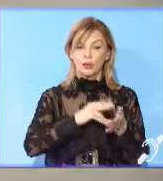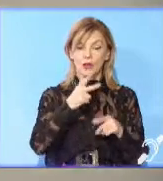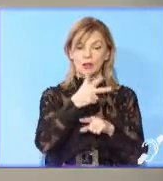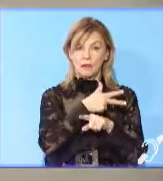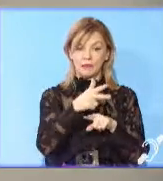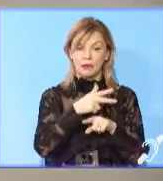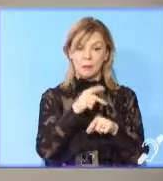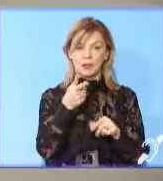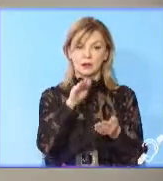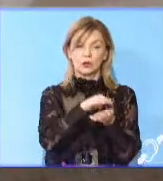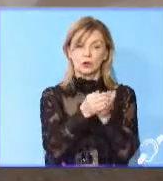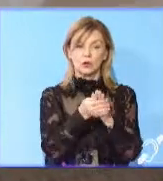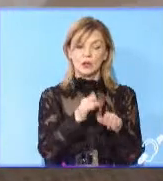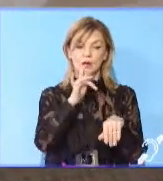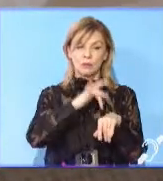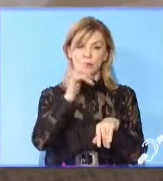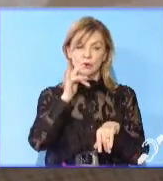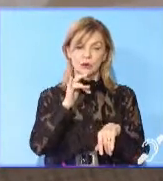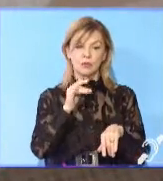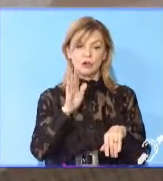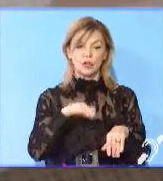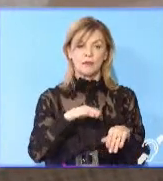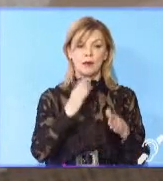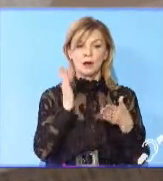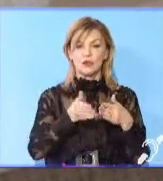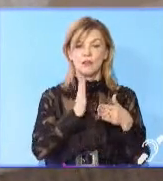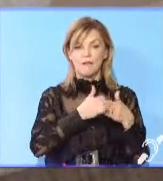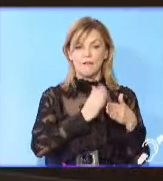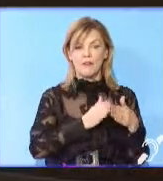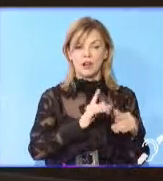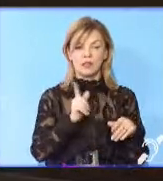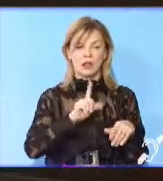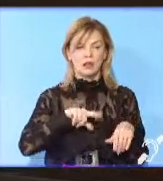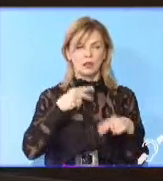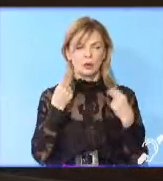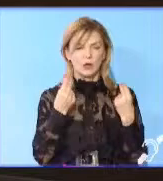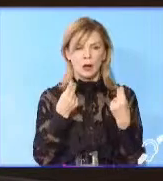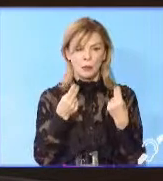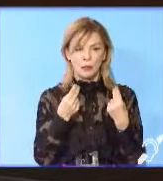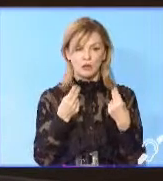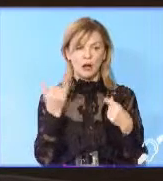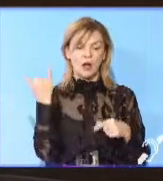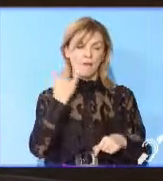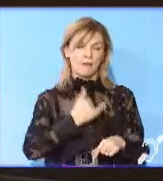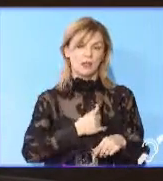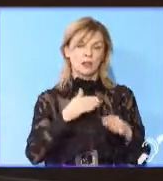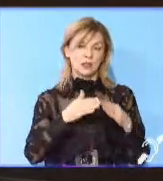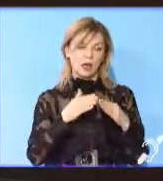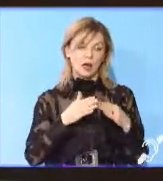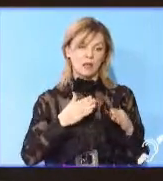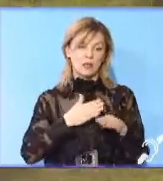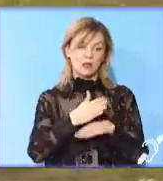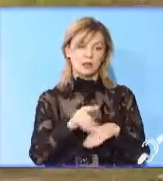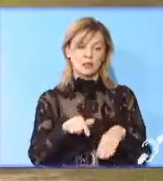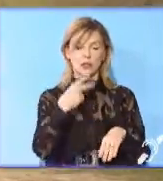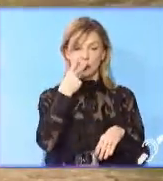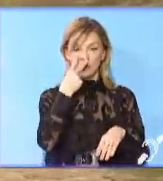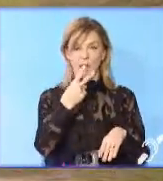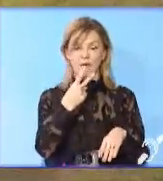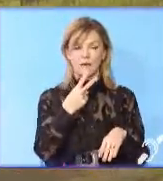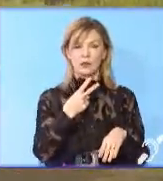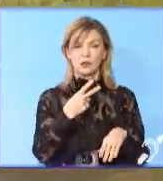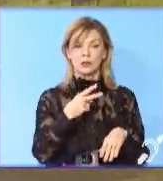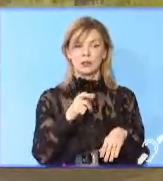adus acasă. Mai mult, conținea și varza alterată, potrivit părinților. A venit acasă, a intrat pe poartă și eu l-am văzut